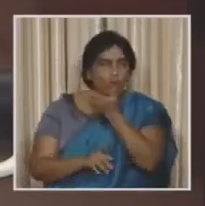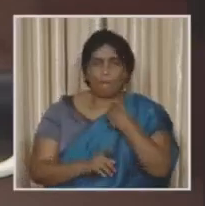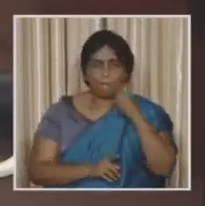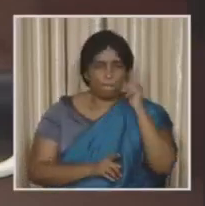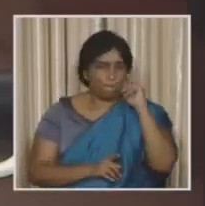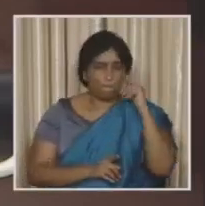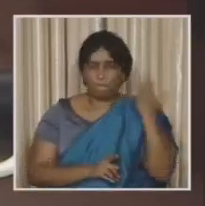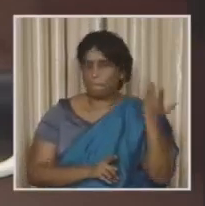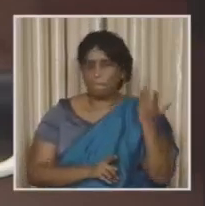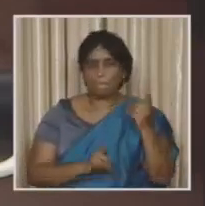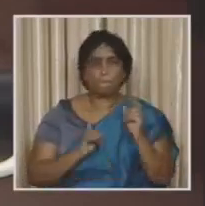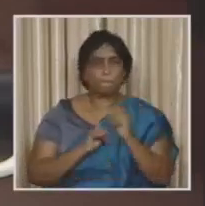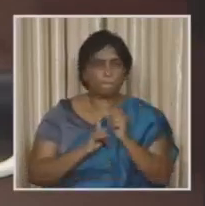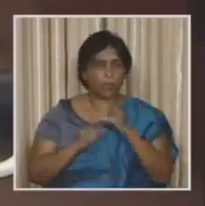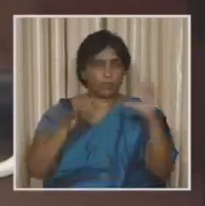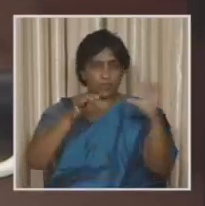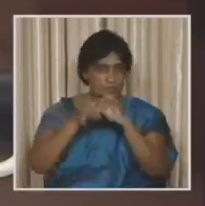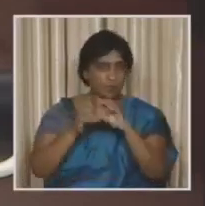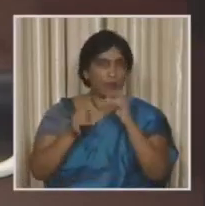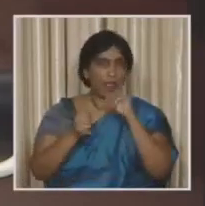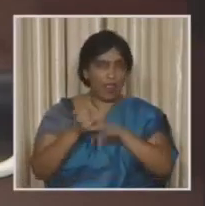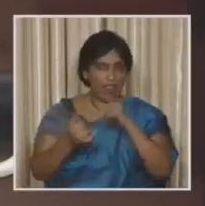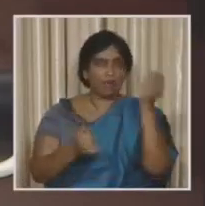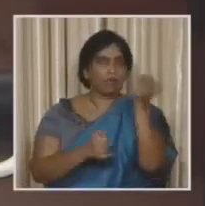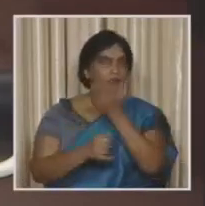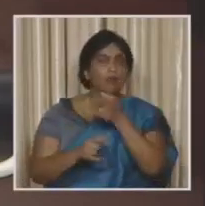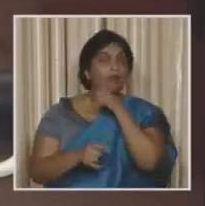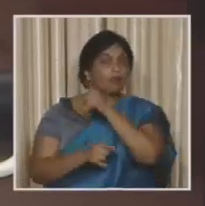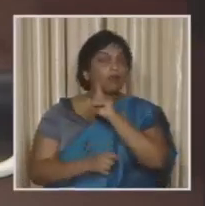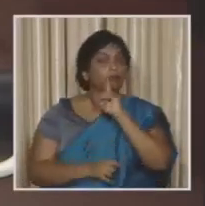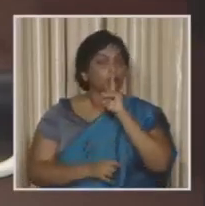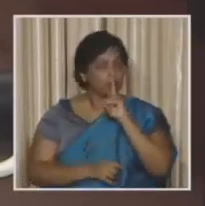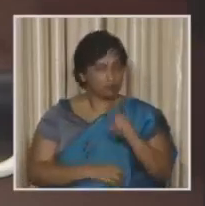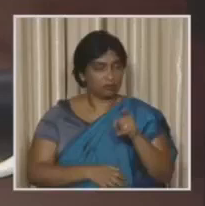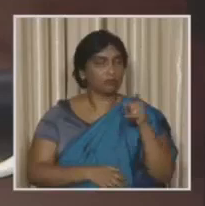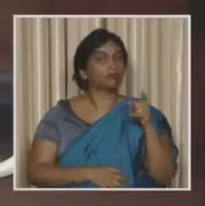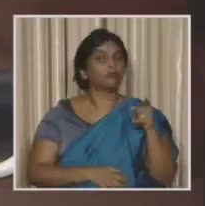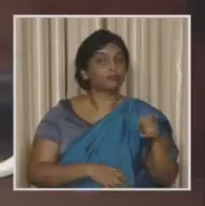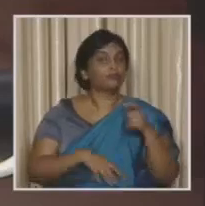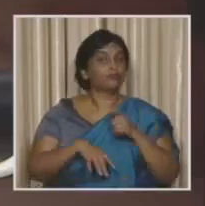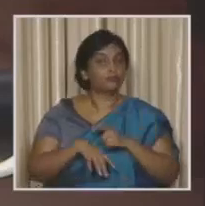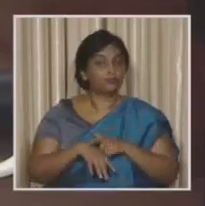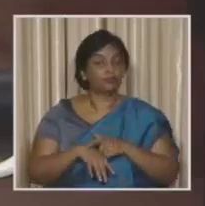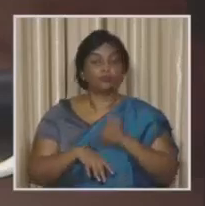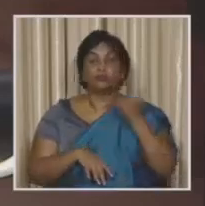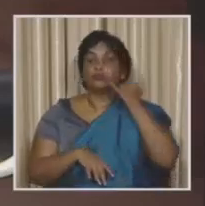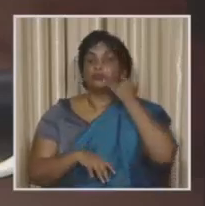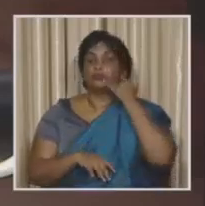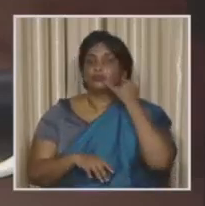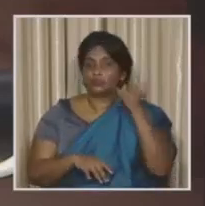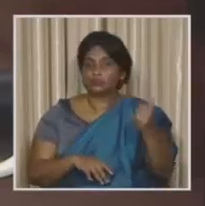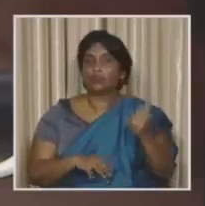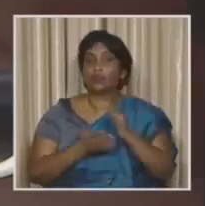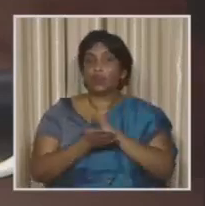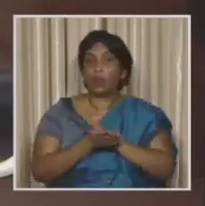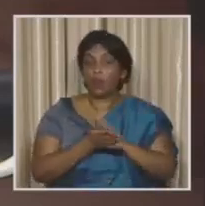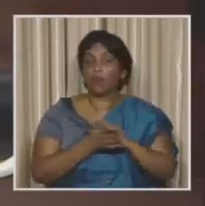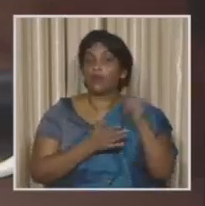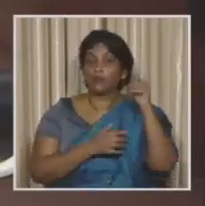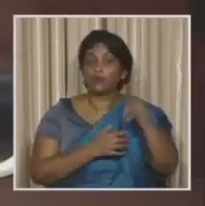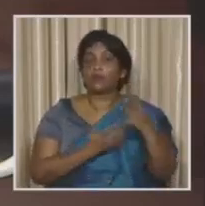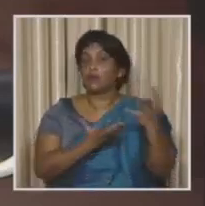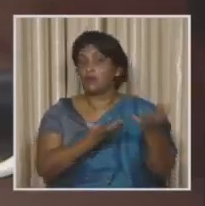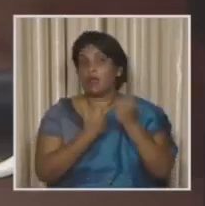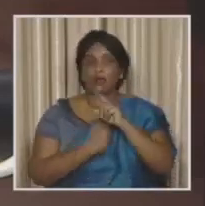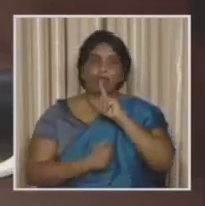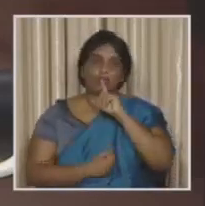නෑ, පිල්ලයන්ගේ සම්බන්ධ ලේකම්වරයෙක් කියනවා. ඔහු ප්‍රකාශයක් කරනවා ඒ වෙලාවේ ඔහුට කතා කොට මේ හෝටලේ ගාවට ගිහිල්ලා මොහු ගන්න